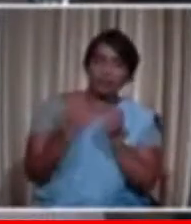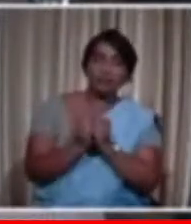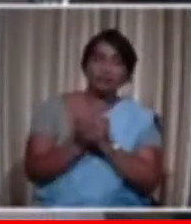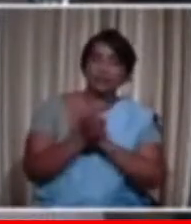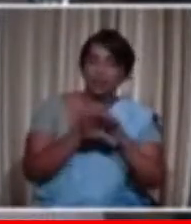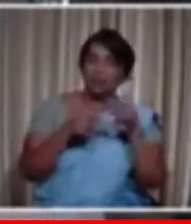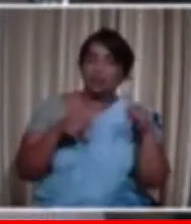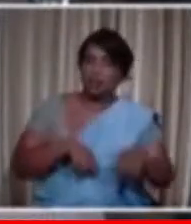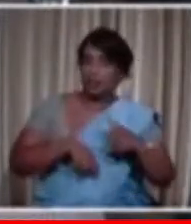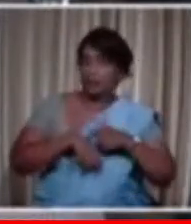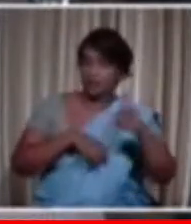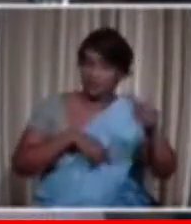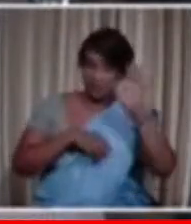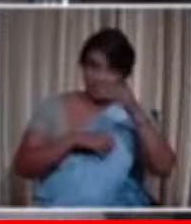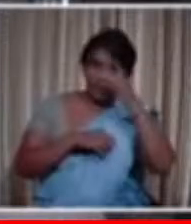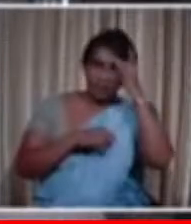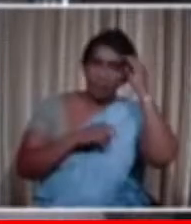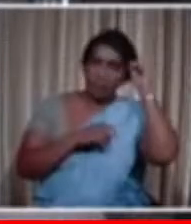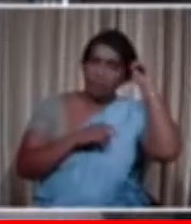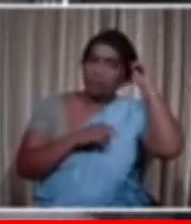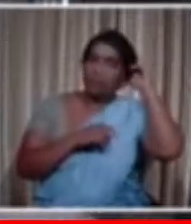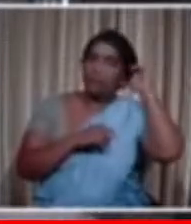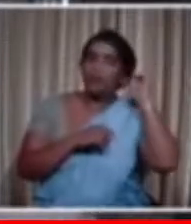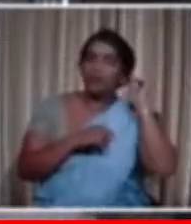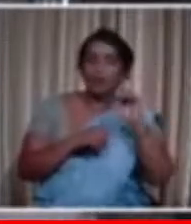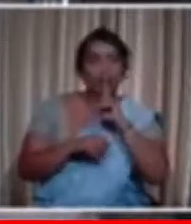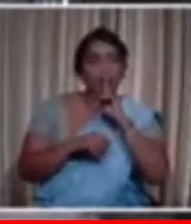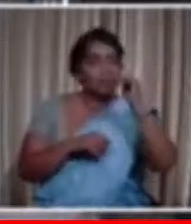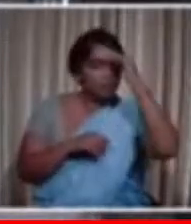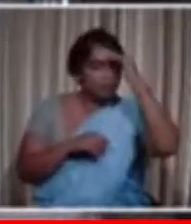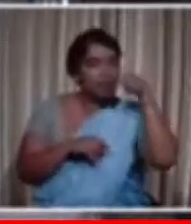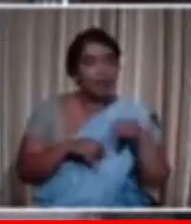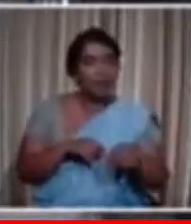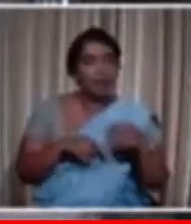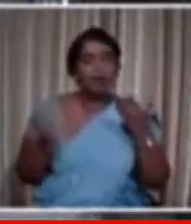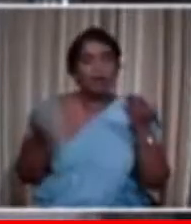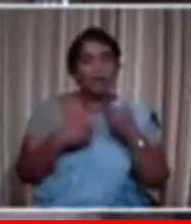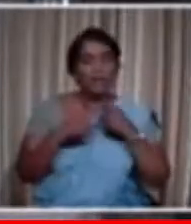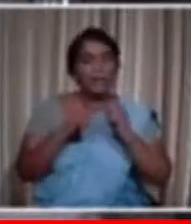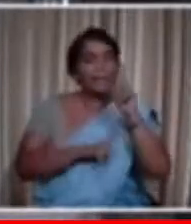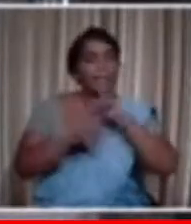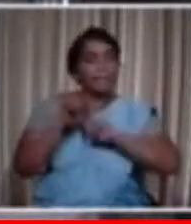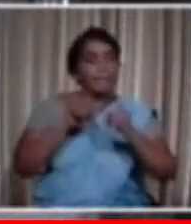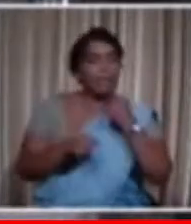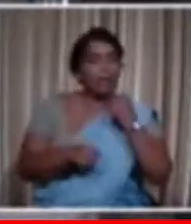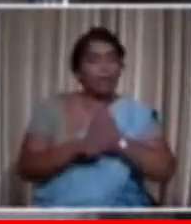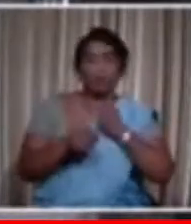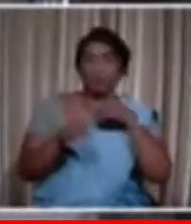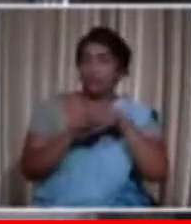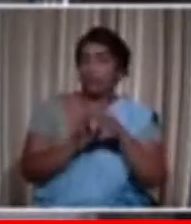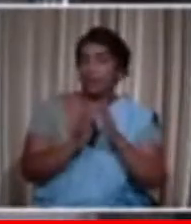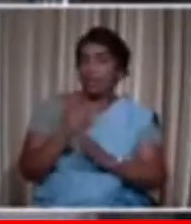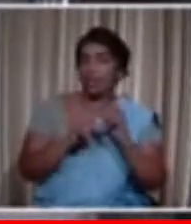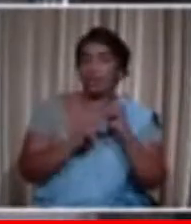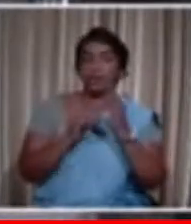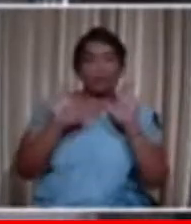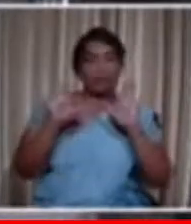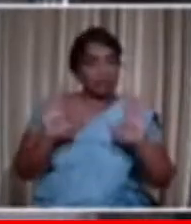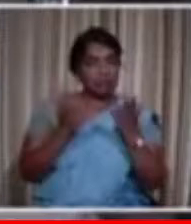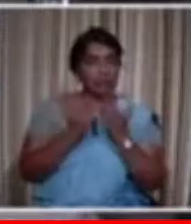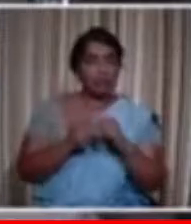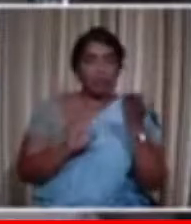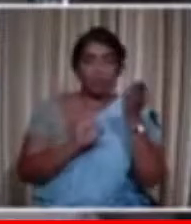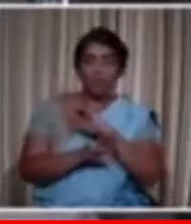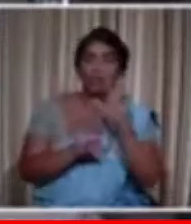කරන්නටයි මේ කාලේ උදා වෙලා තියෙන්නේ කථානායකතුමනි කථානායකතුමනි අපි පාර්ලිමේන්තුවේ ආණ්ඩු පක්ෂයේ මන්ත්‍රීවරු 10 දෙනෙක් විදියට